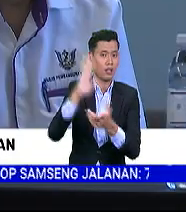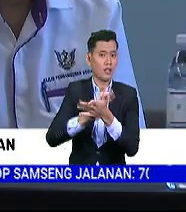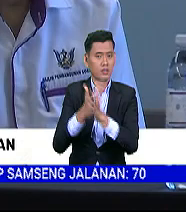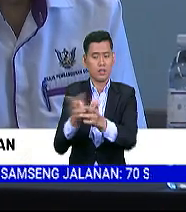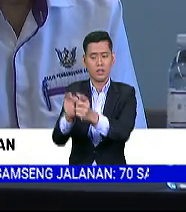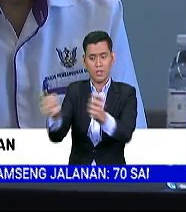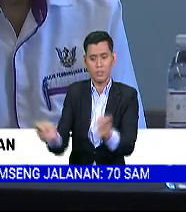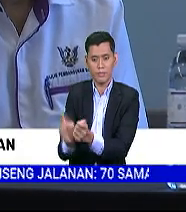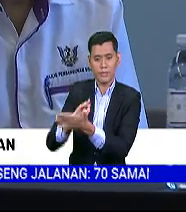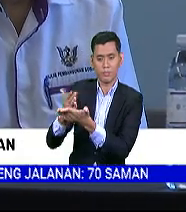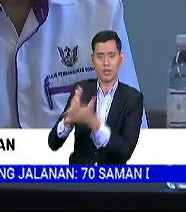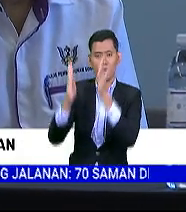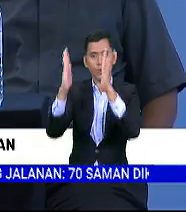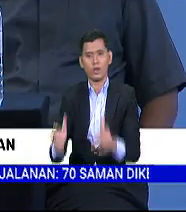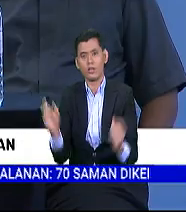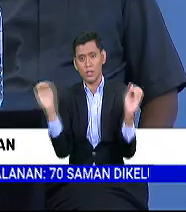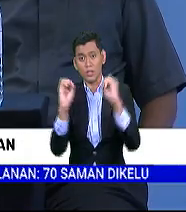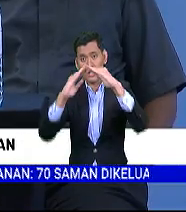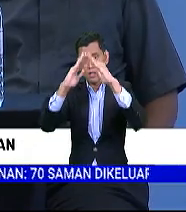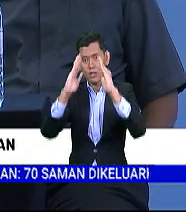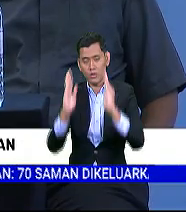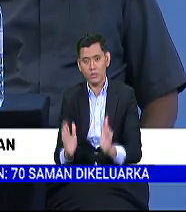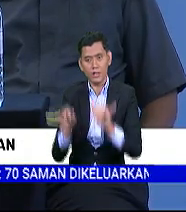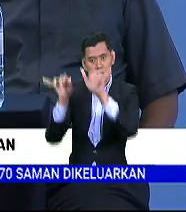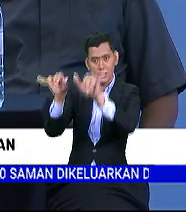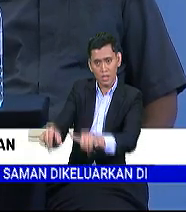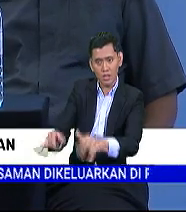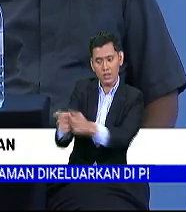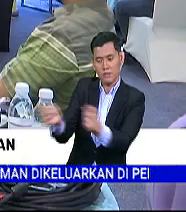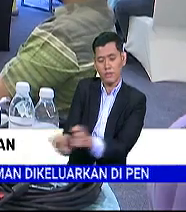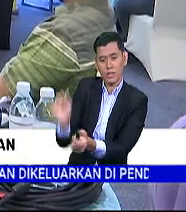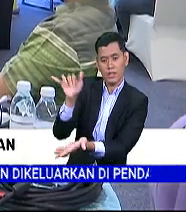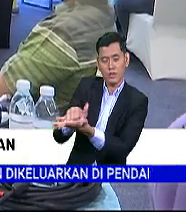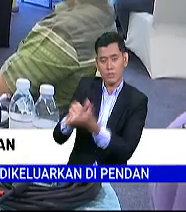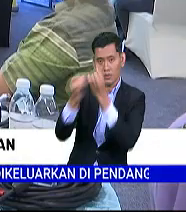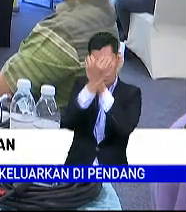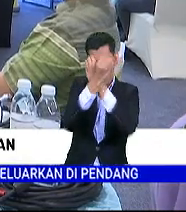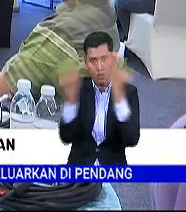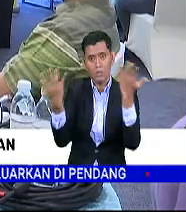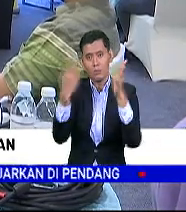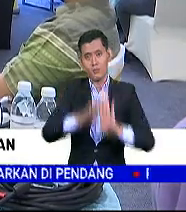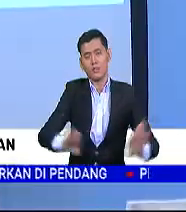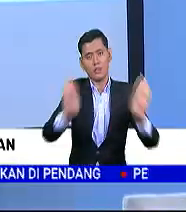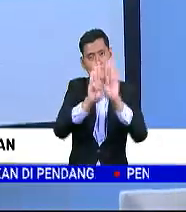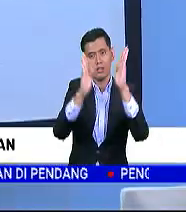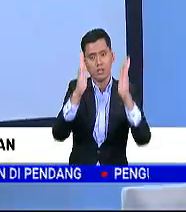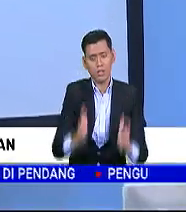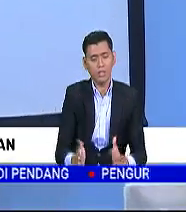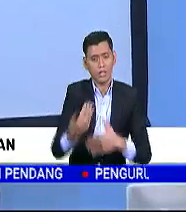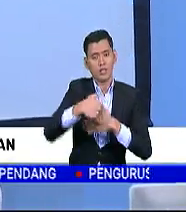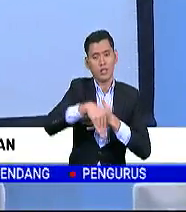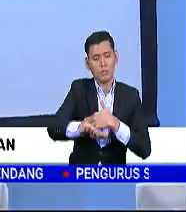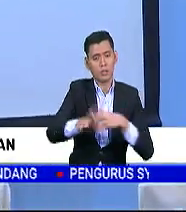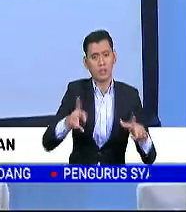sementara untuk gelandangan tinggal di bahagian Miri. Beliau berkata demikian kepada pemberita selepas merasmikan